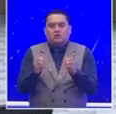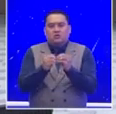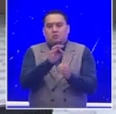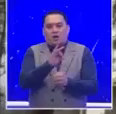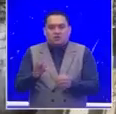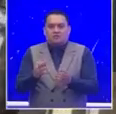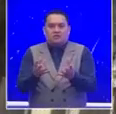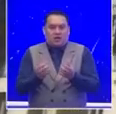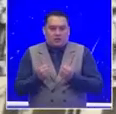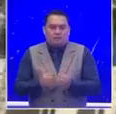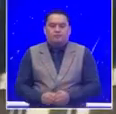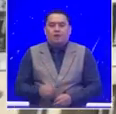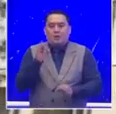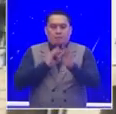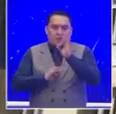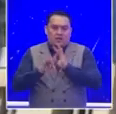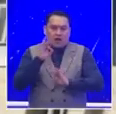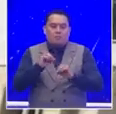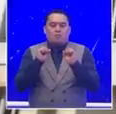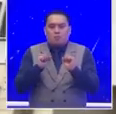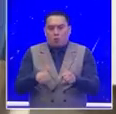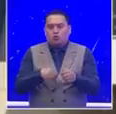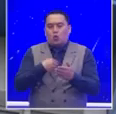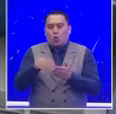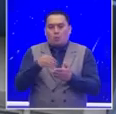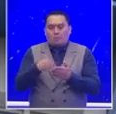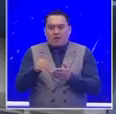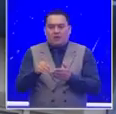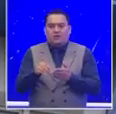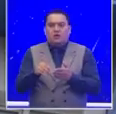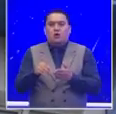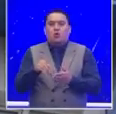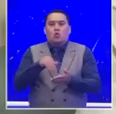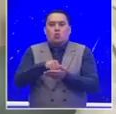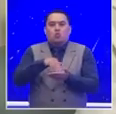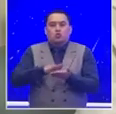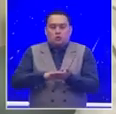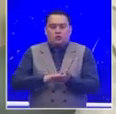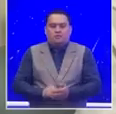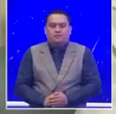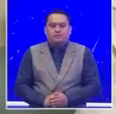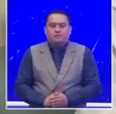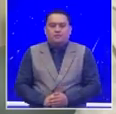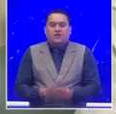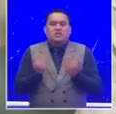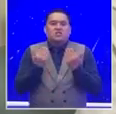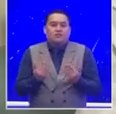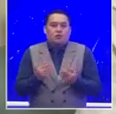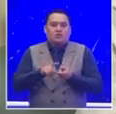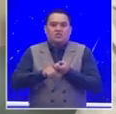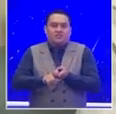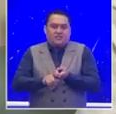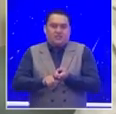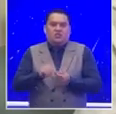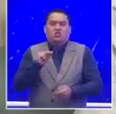10% скидке взять. Получить медикаментозные средства также могут граждане, состоящие на диспансерном учете. На сегодняшний день, в связи с